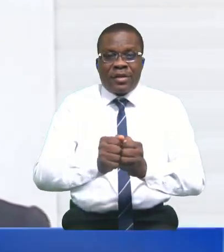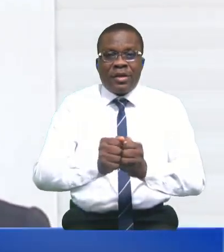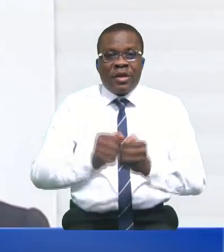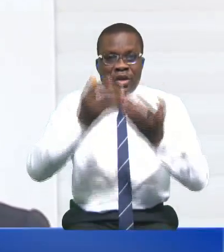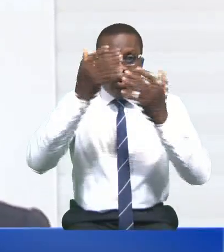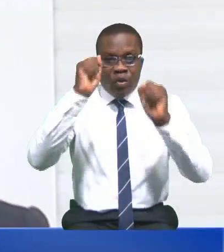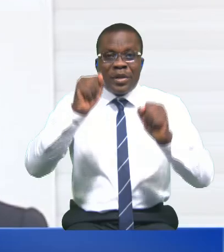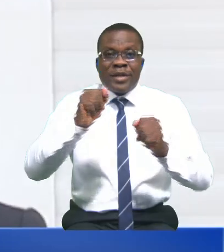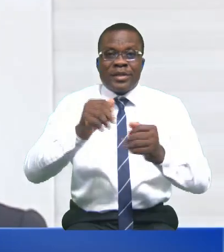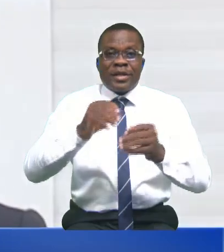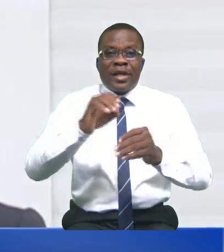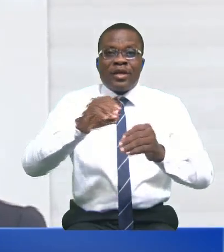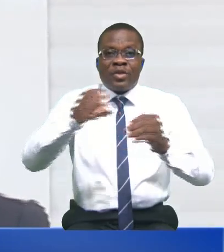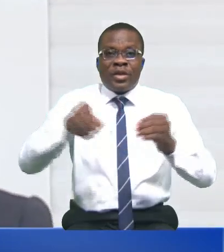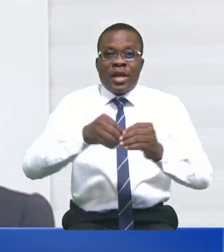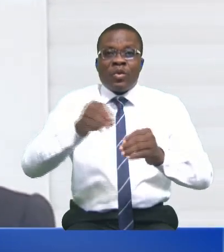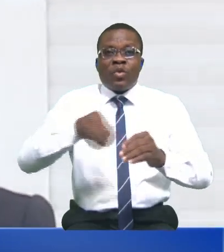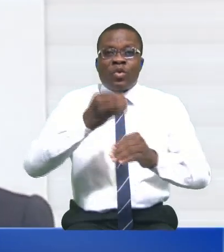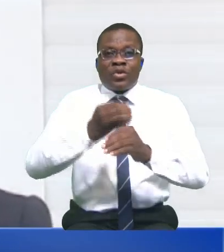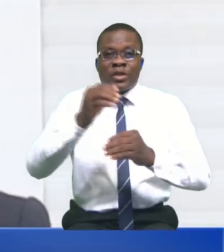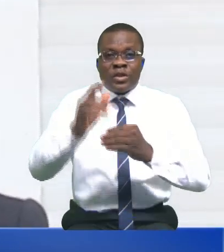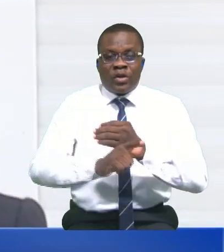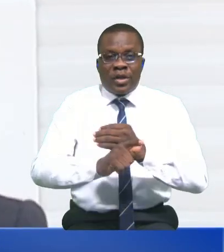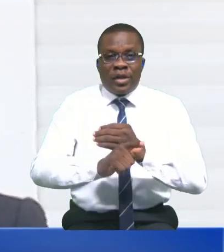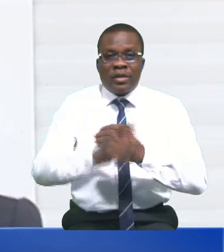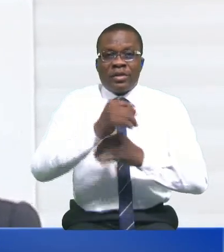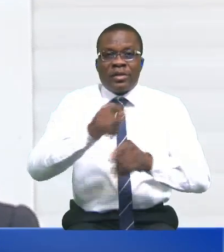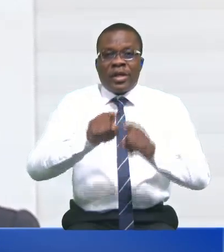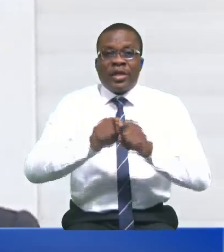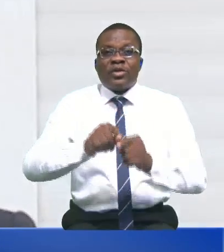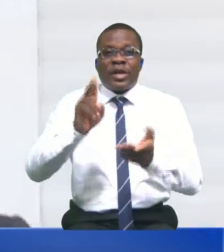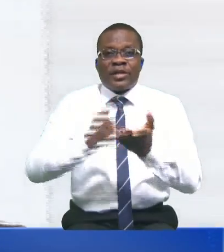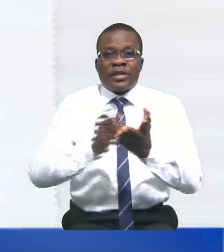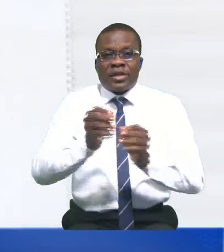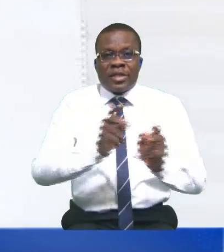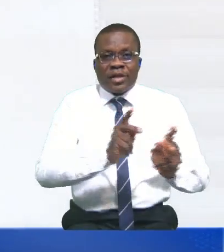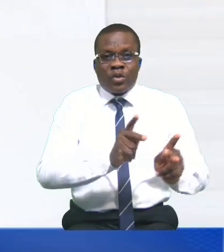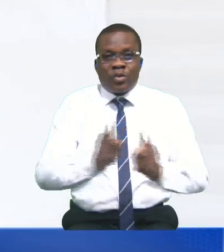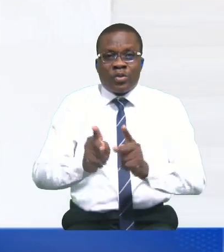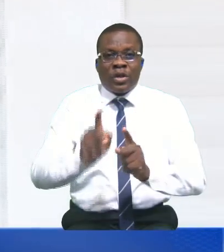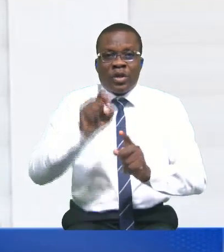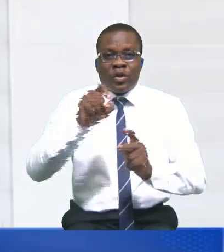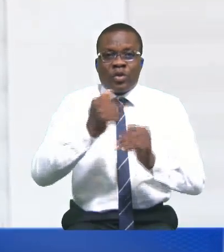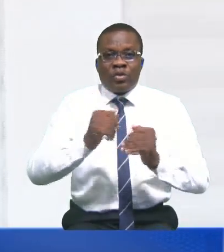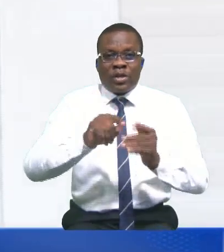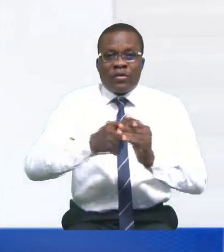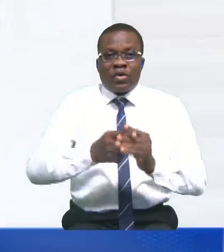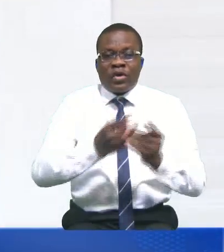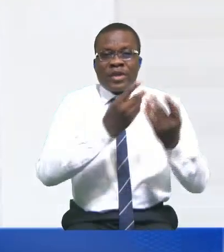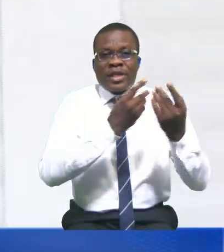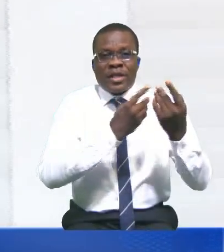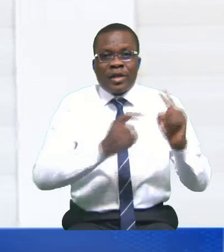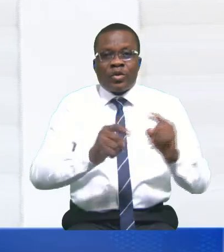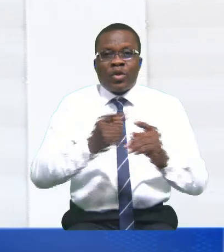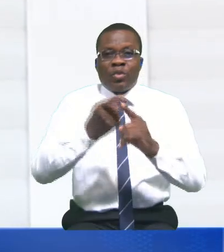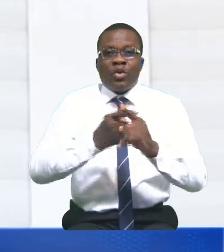la cour constitutionnel euh et cela s'inscrit dans un processus que nous avons entamé depuis le mois de décembre nous avons